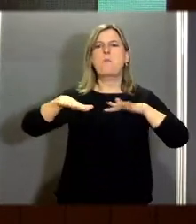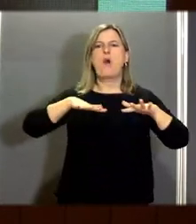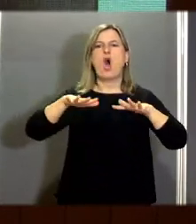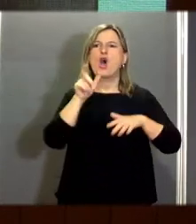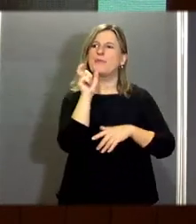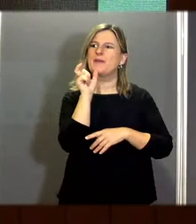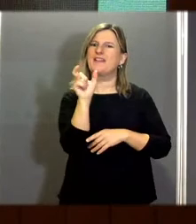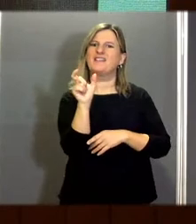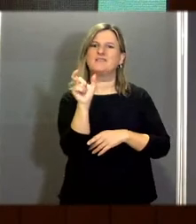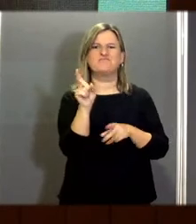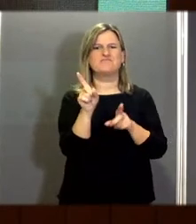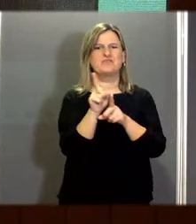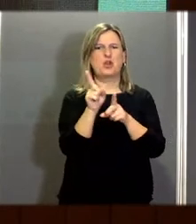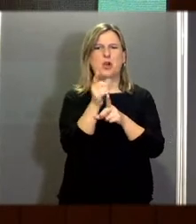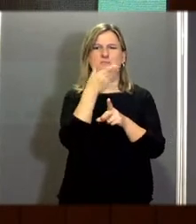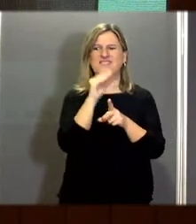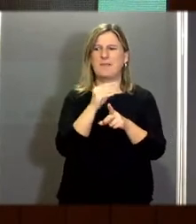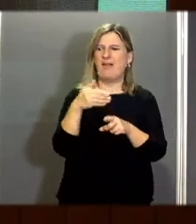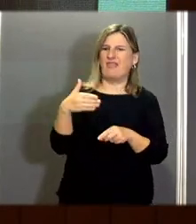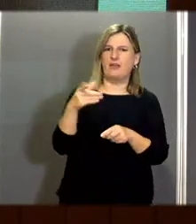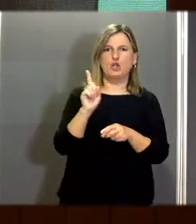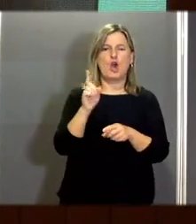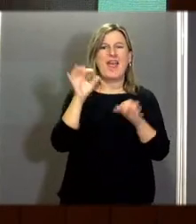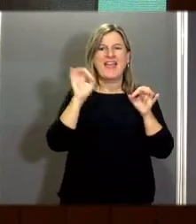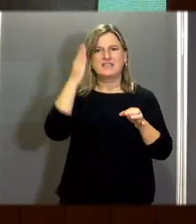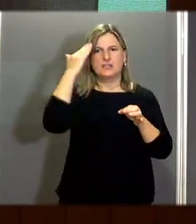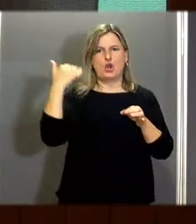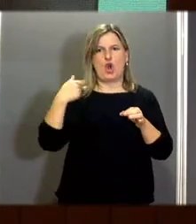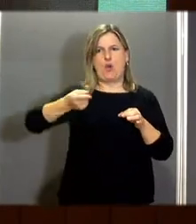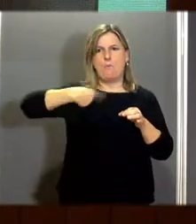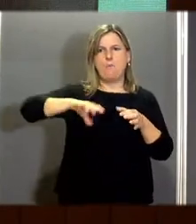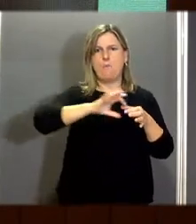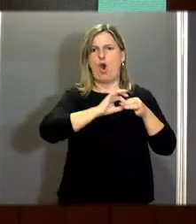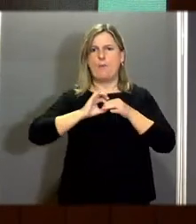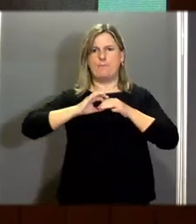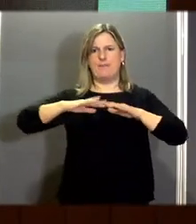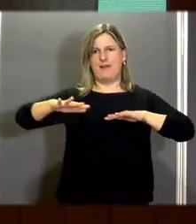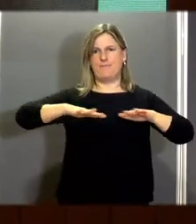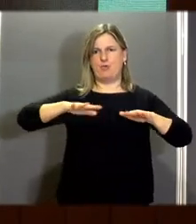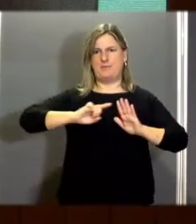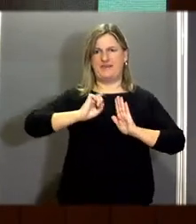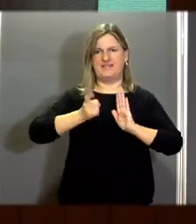gairebé dir-li una cosa més petita del que és un poble en moviment sencer. No?